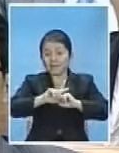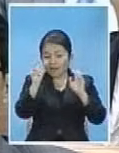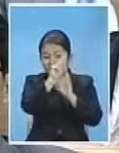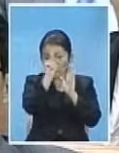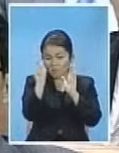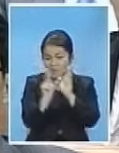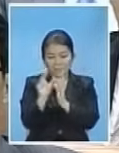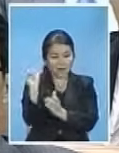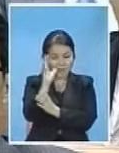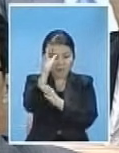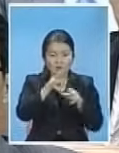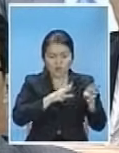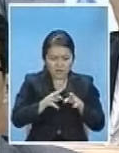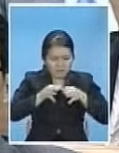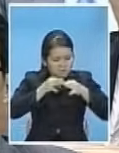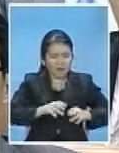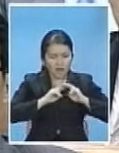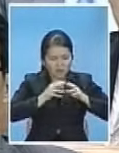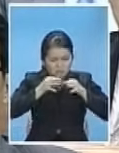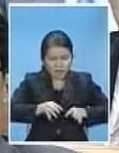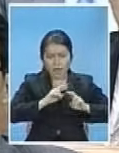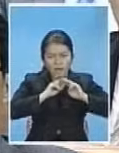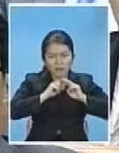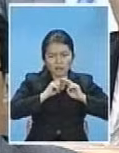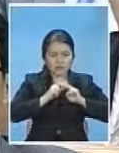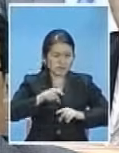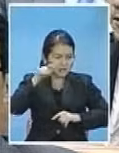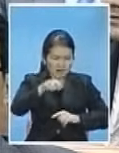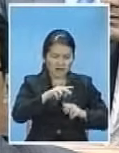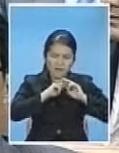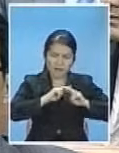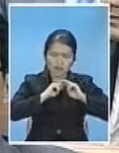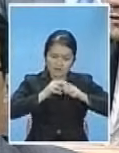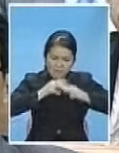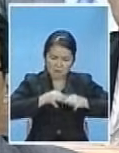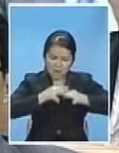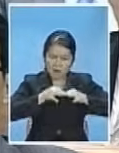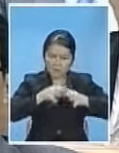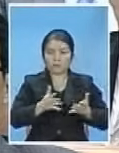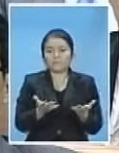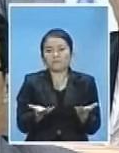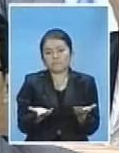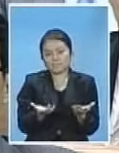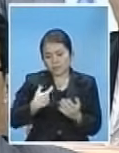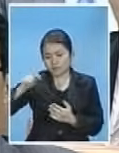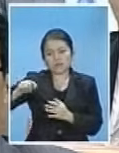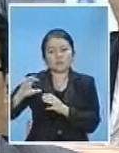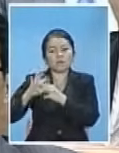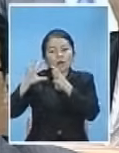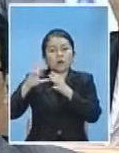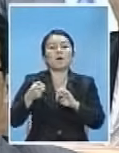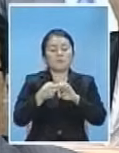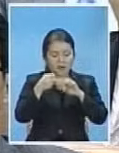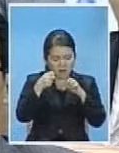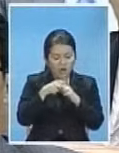กฎหมายตัดสินด้วยตัวเองฝ่ายบริหารฆ่าเองตัดสินเองไม่ปล่อยให้ตุลาการเป็นผู้ตัดสินบ้านเมืองจะมี